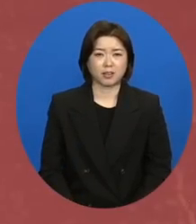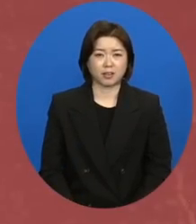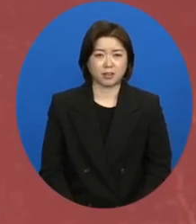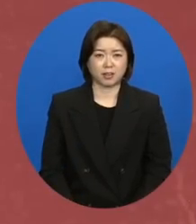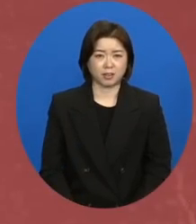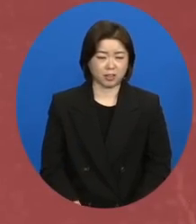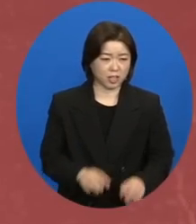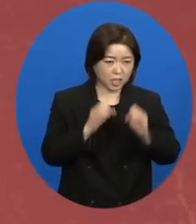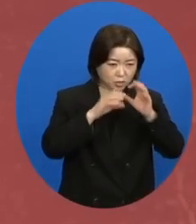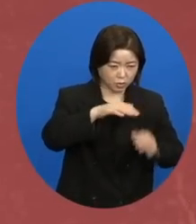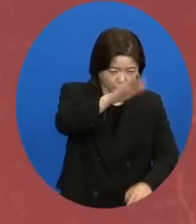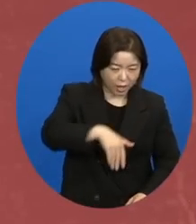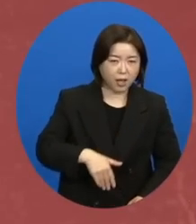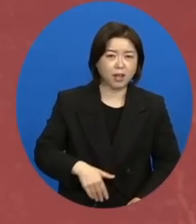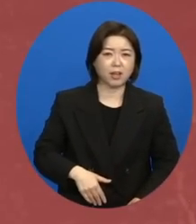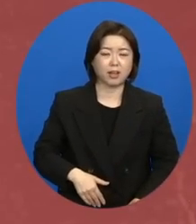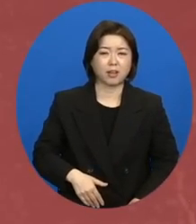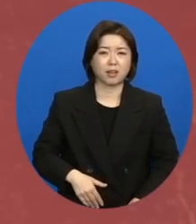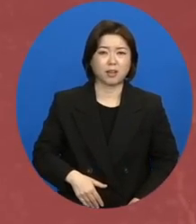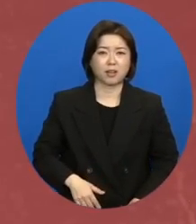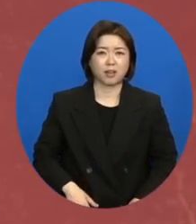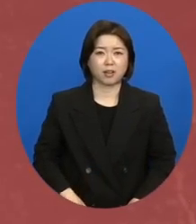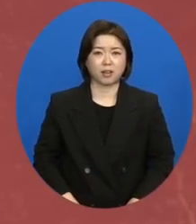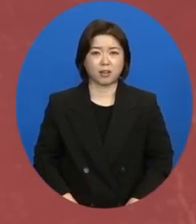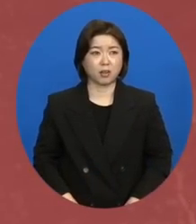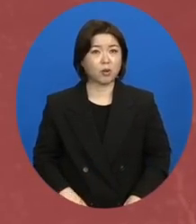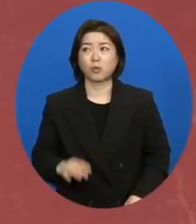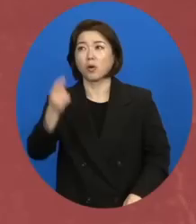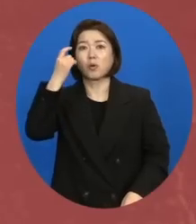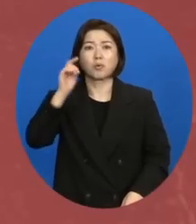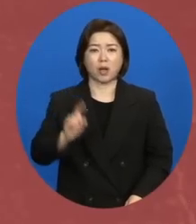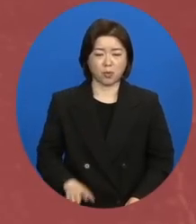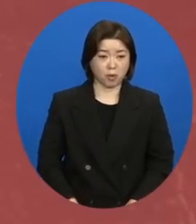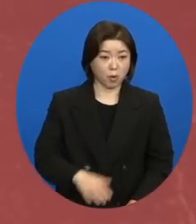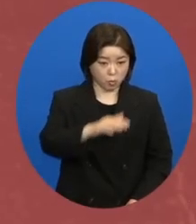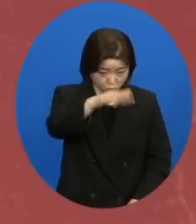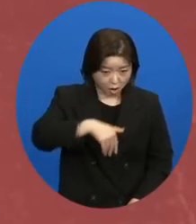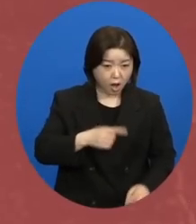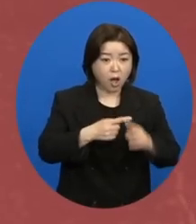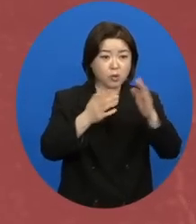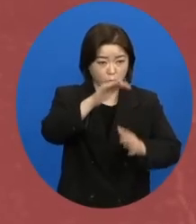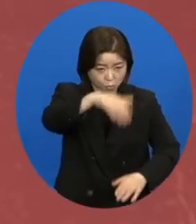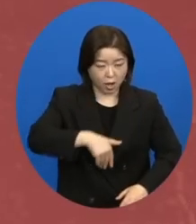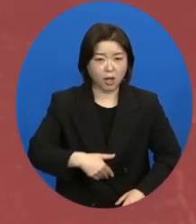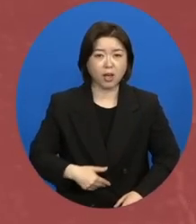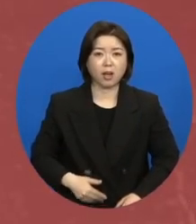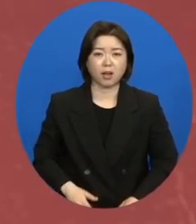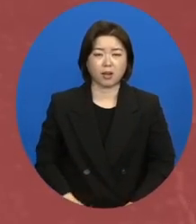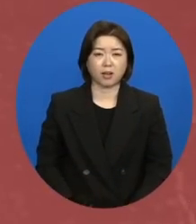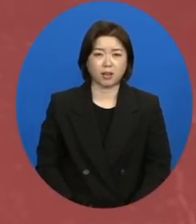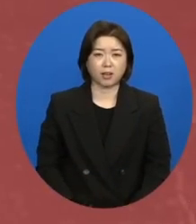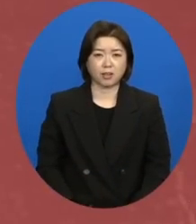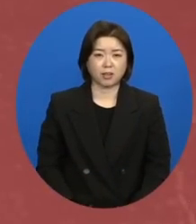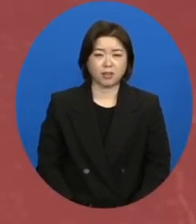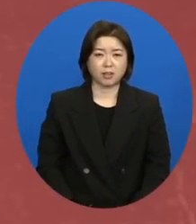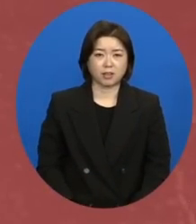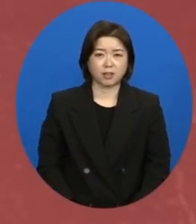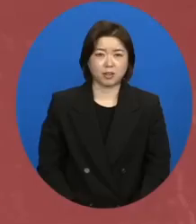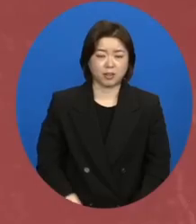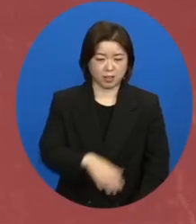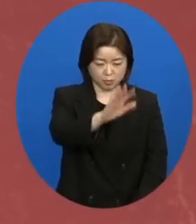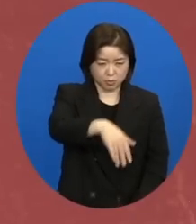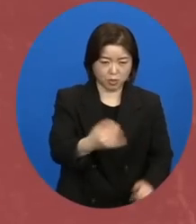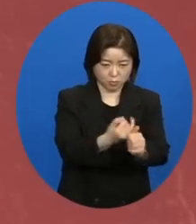전도사 좀 나와봐요 교회 좀. 왜 그래? 일단 나와보라고 교회 좀. 불러다 놓고 그냥 부부